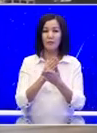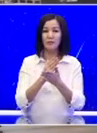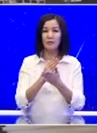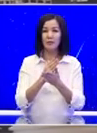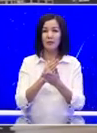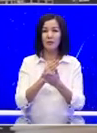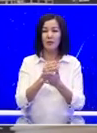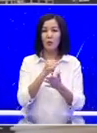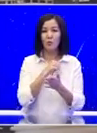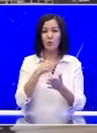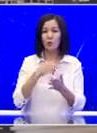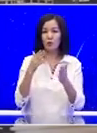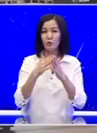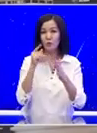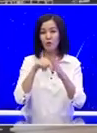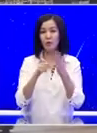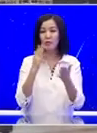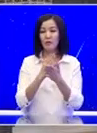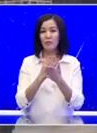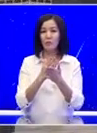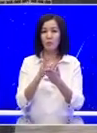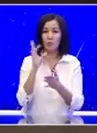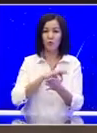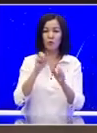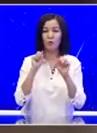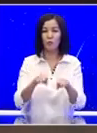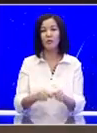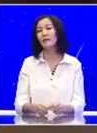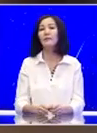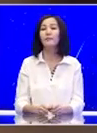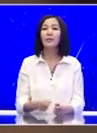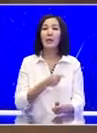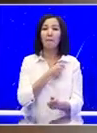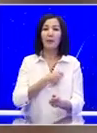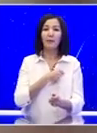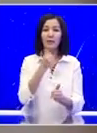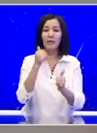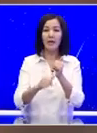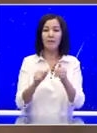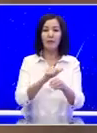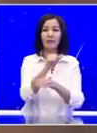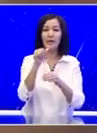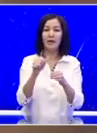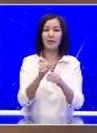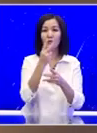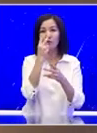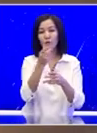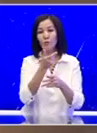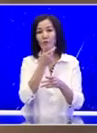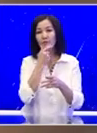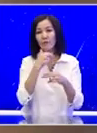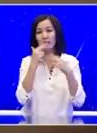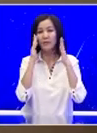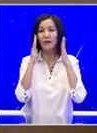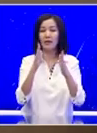Әрқайсыларыңыз өздеріңізге қолайлы салмақпен жұмыс істеулеріңізге болады. Бапкердің әрбір сағатын қалт жібермейтін шәкірттерінің бірі Ерасыл